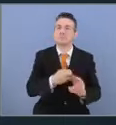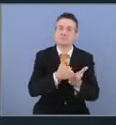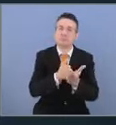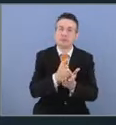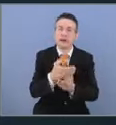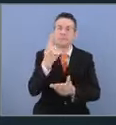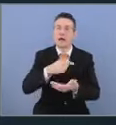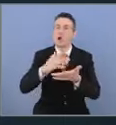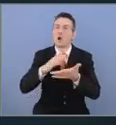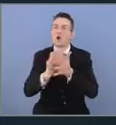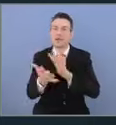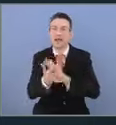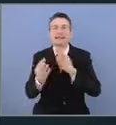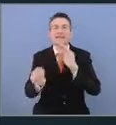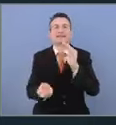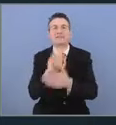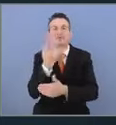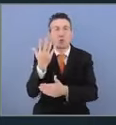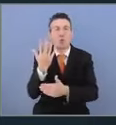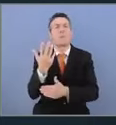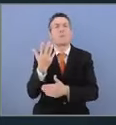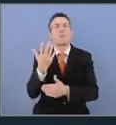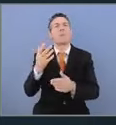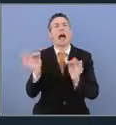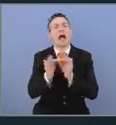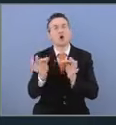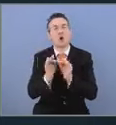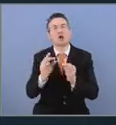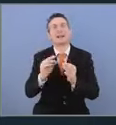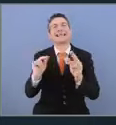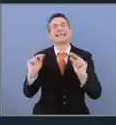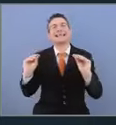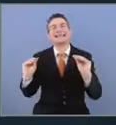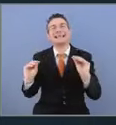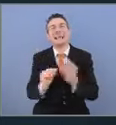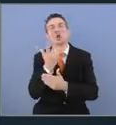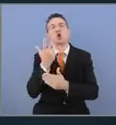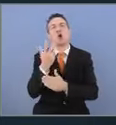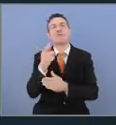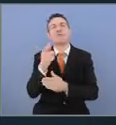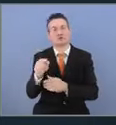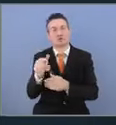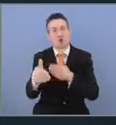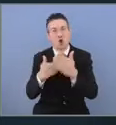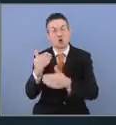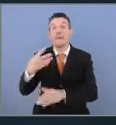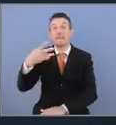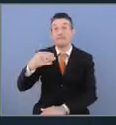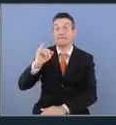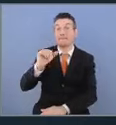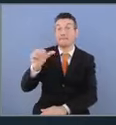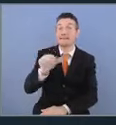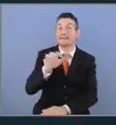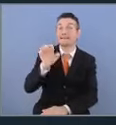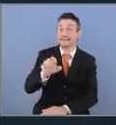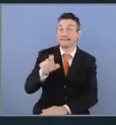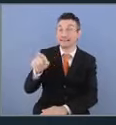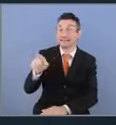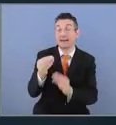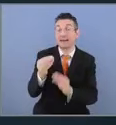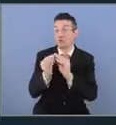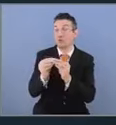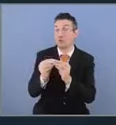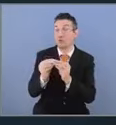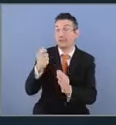l'innovazione, che sono gli strumenti principali che ha il MISE per poter finanziare progetti industriali.